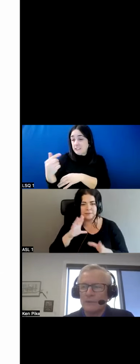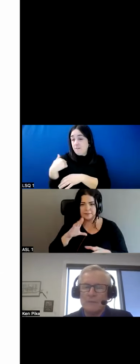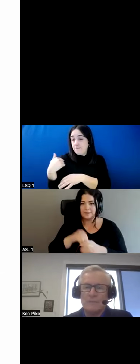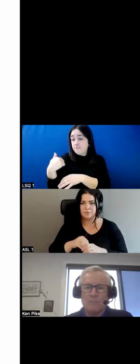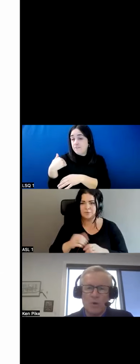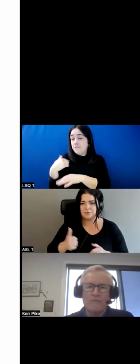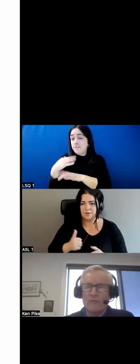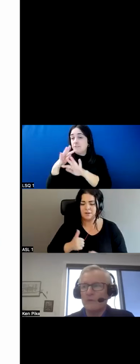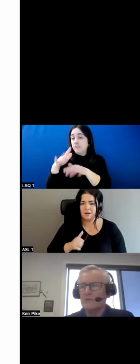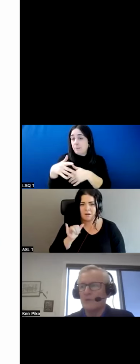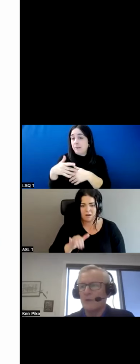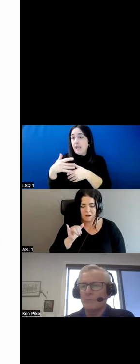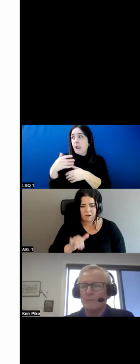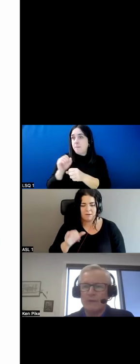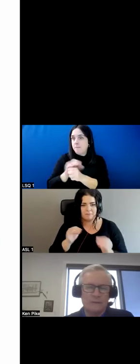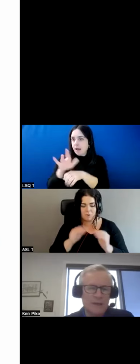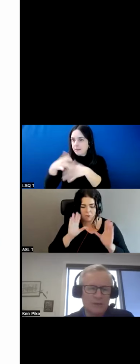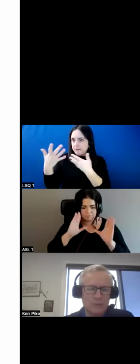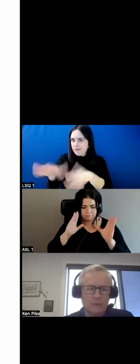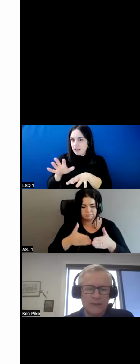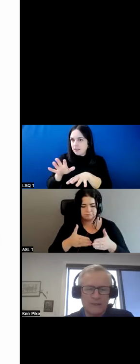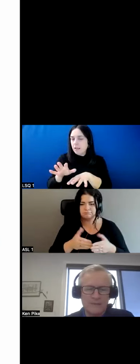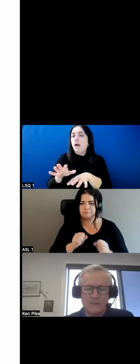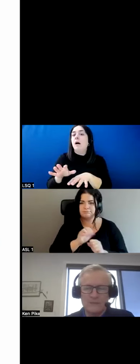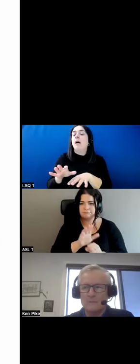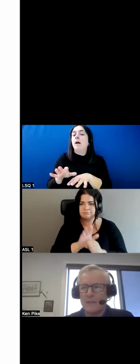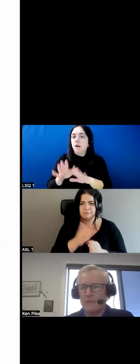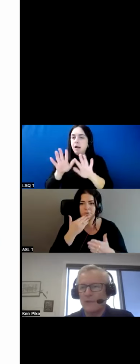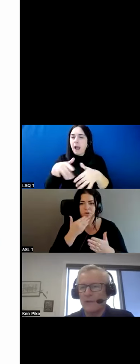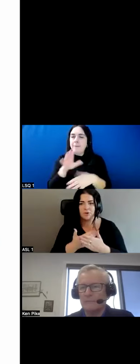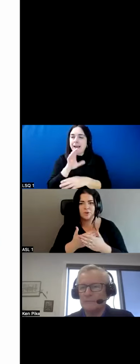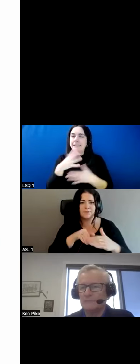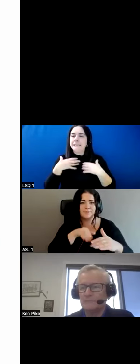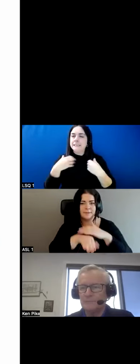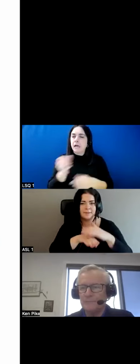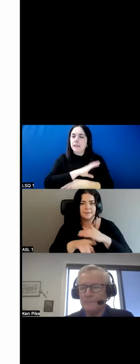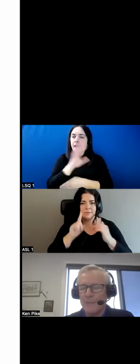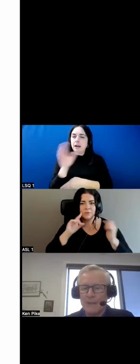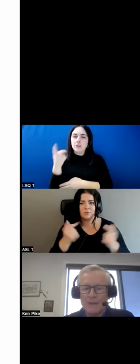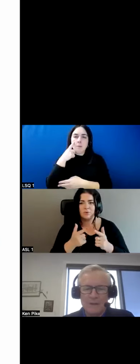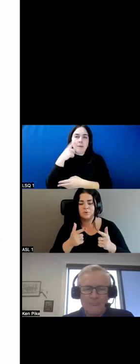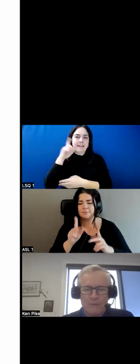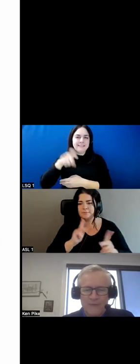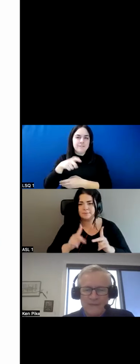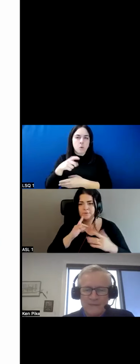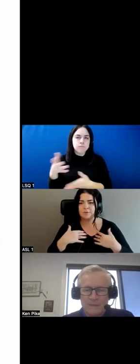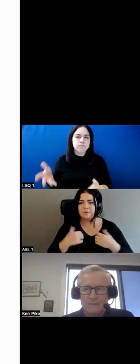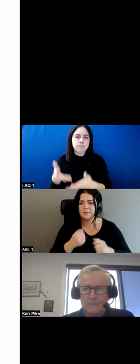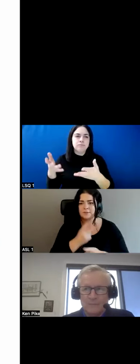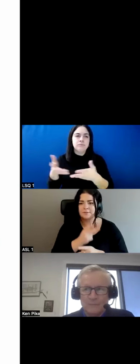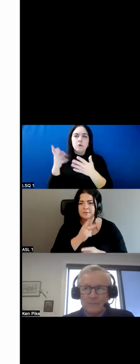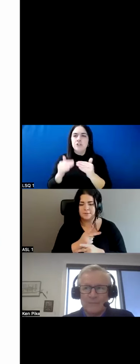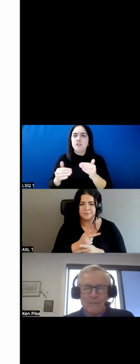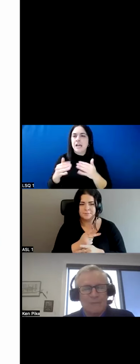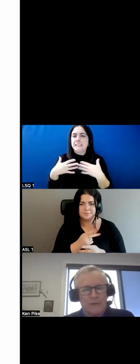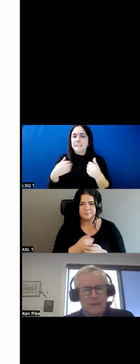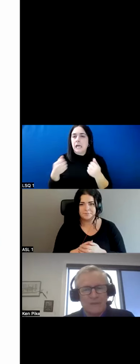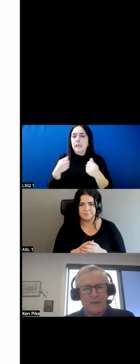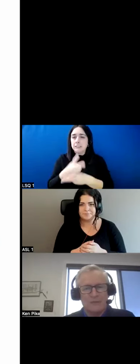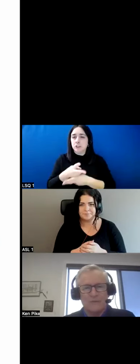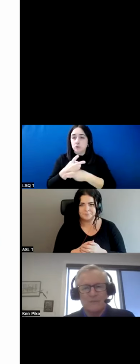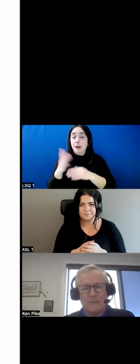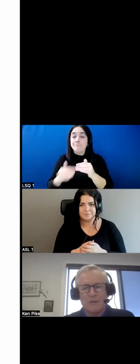qui a incité Inclusion Canada à mettre plus l'accent sur la promotion d'un accès équitable aux soins de santé.